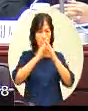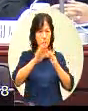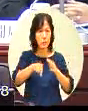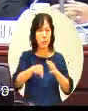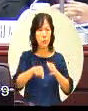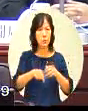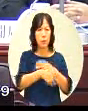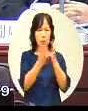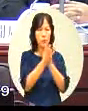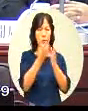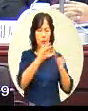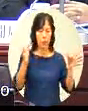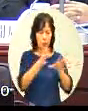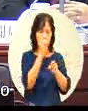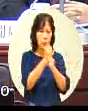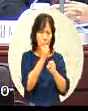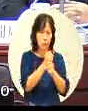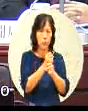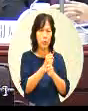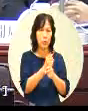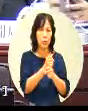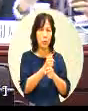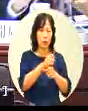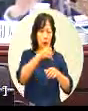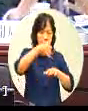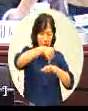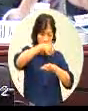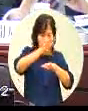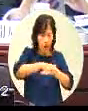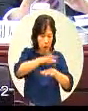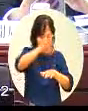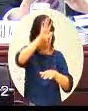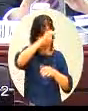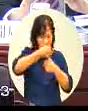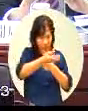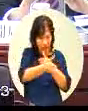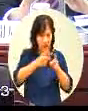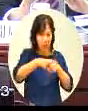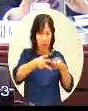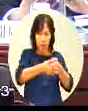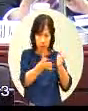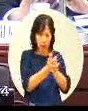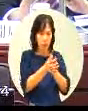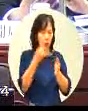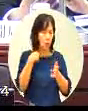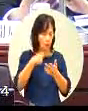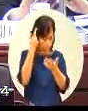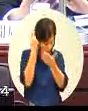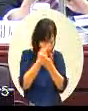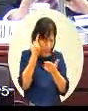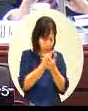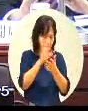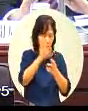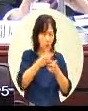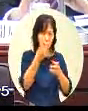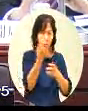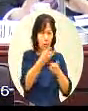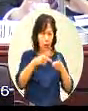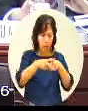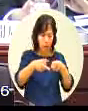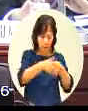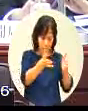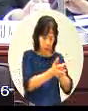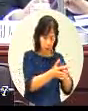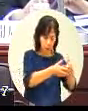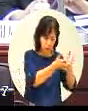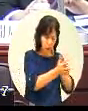所有的同仁登革热小组，我每天我们有2个小组的群组，